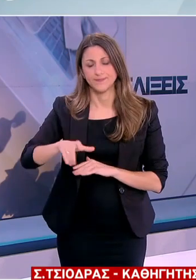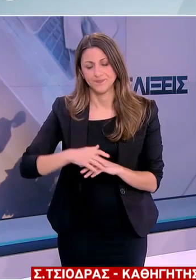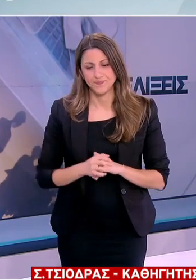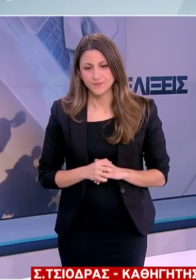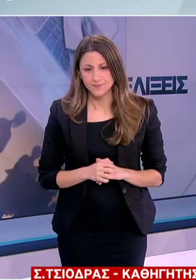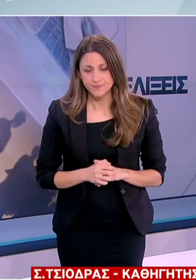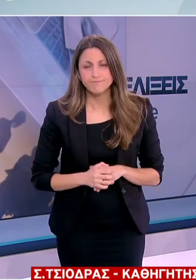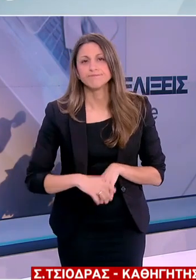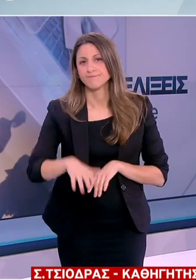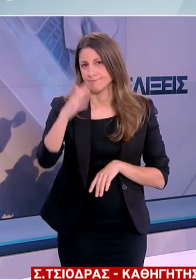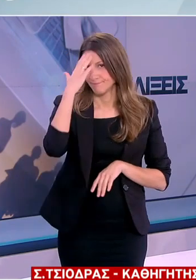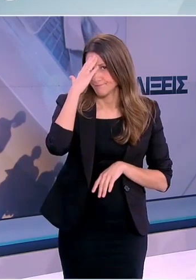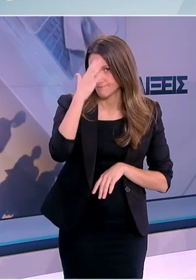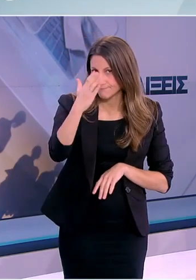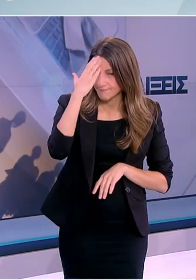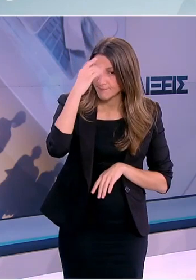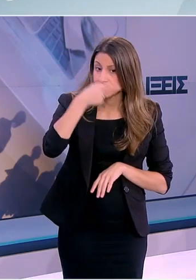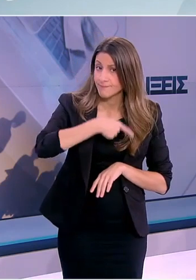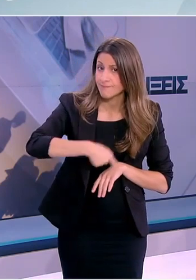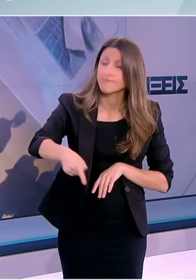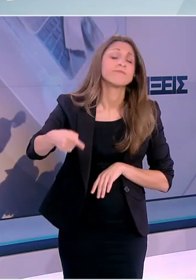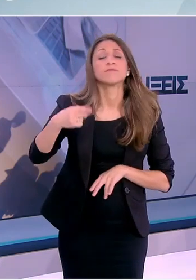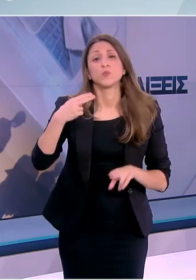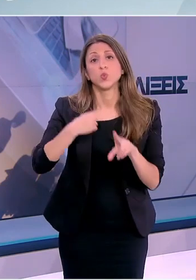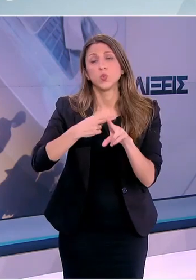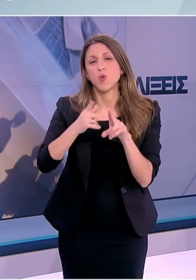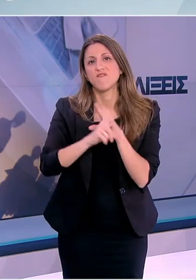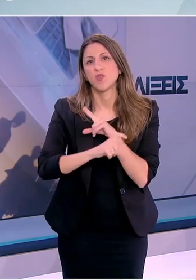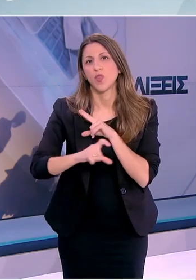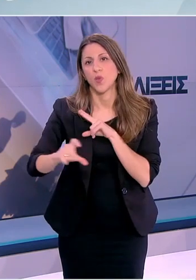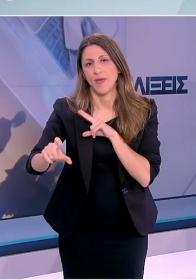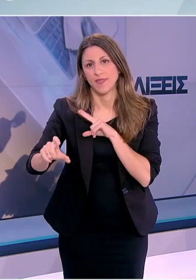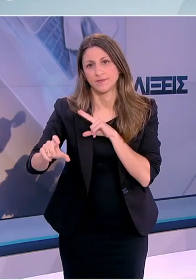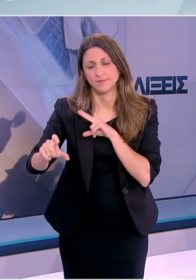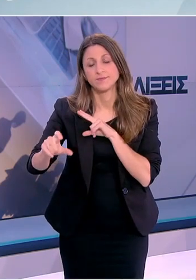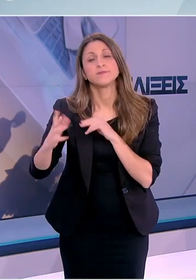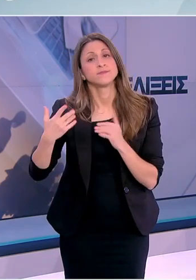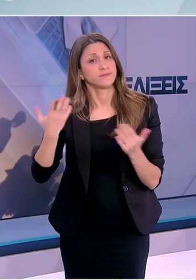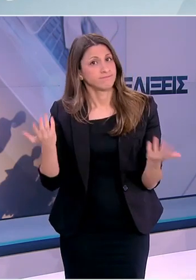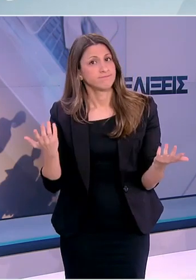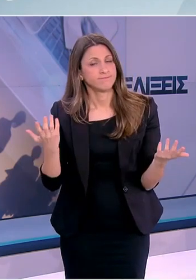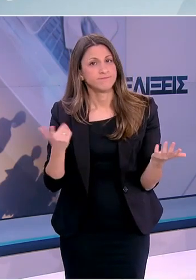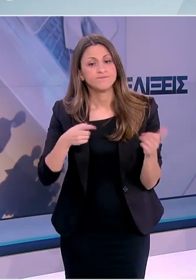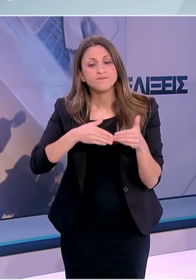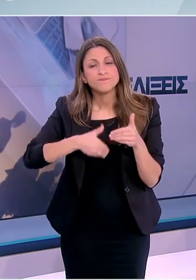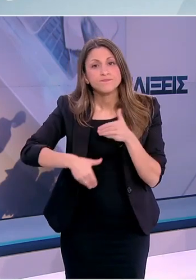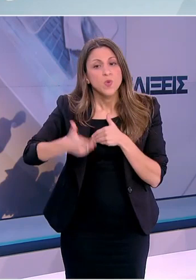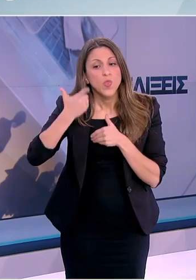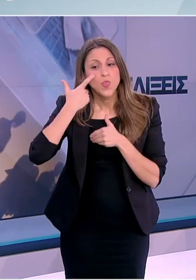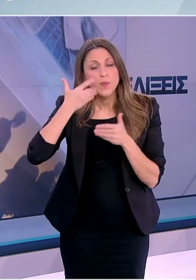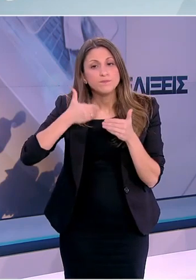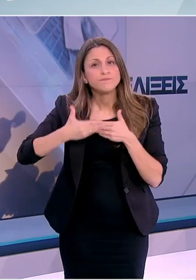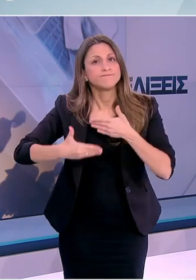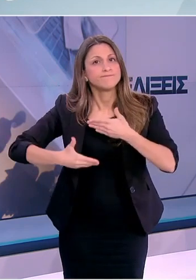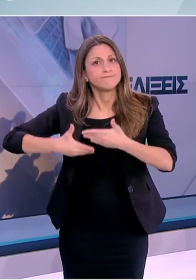Διανύουμε μια εξαιρετικά κρίσιμη εβδομάδα, την πιο κρίσιμη της προσπάθειάς μας. Και πρέπει να είναι ξεκάθαρο ότι οι επιλογές μας στις επόμενες μέρες